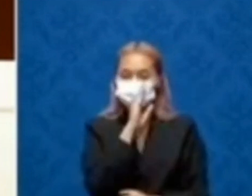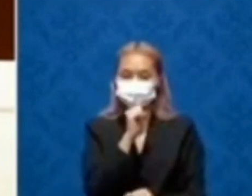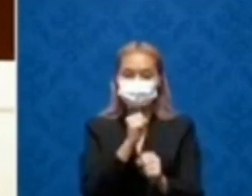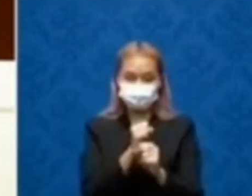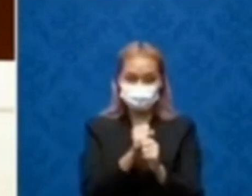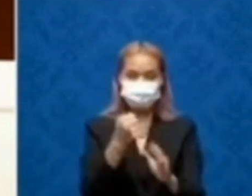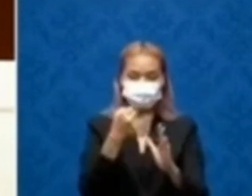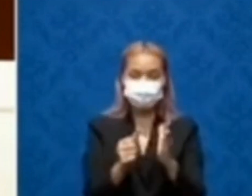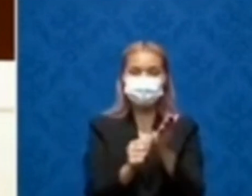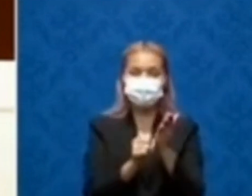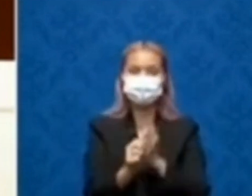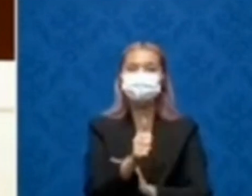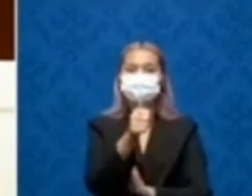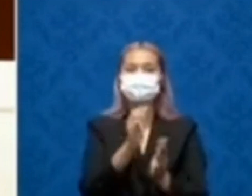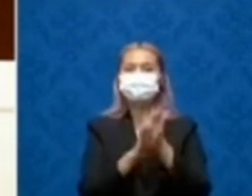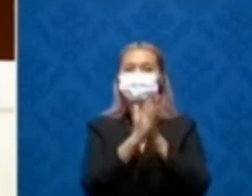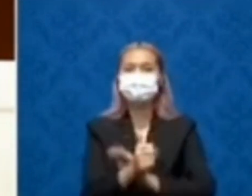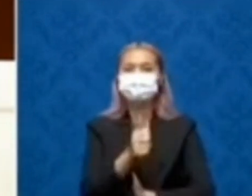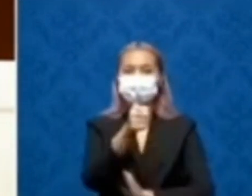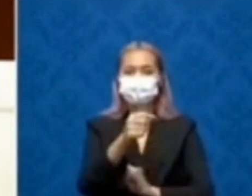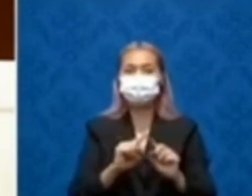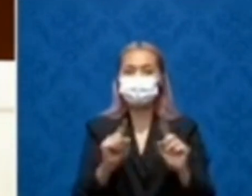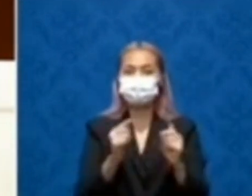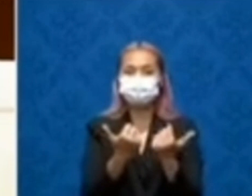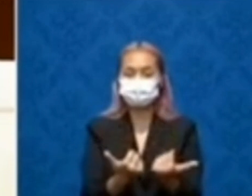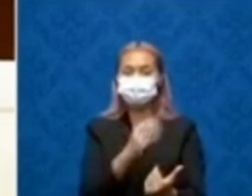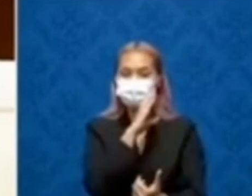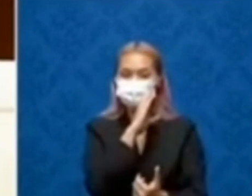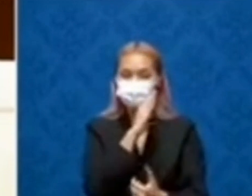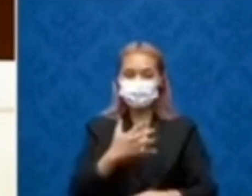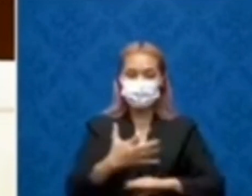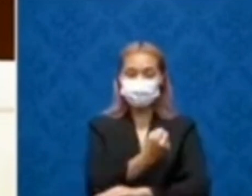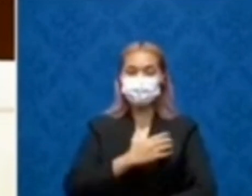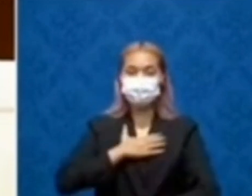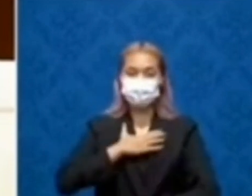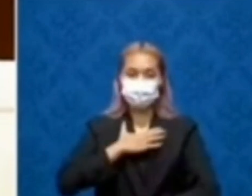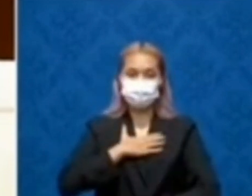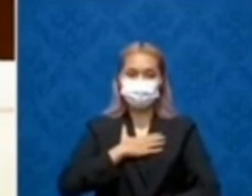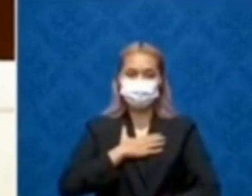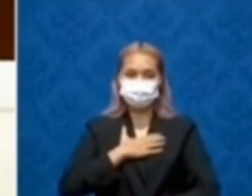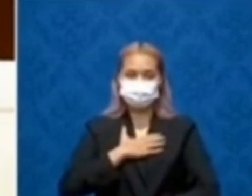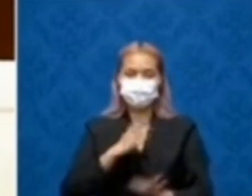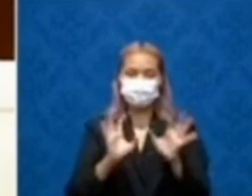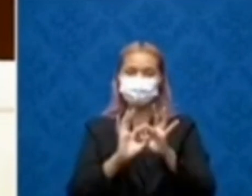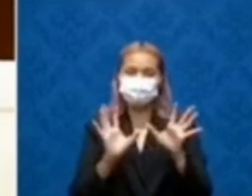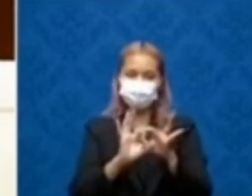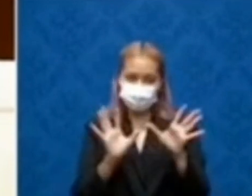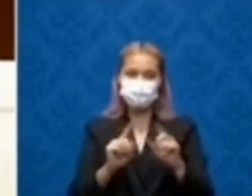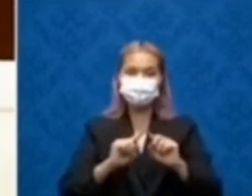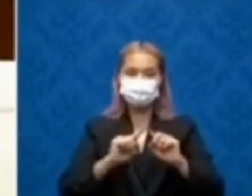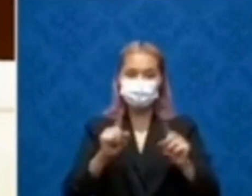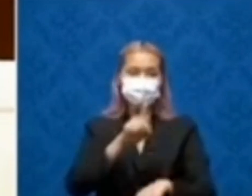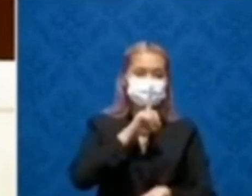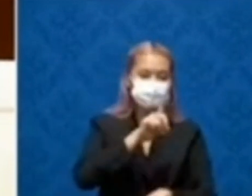ถแก้ไขได้ด้วยสภานี้แต่ว่าถ้าสภาผมแทนที่จะใช้อำนาจของผมเป็นส่วนตัวผมไม่ใช้นะครับผมไม่ต้องขอความเห็นชอบจาก